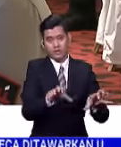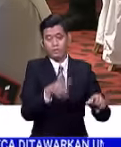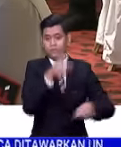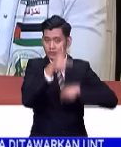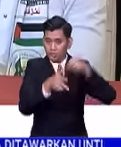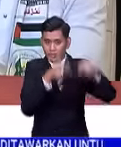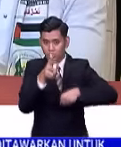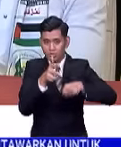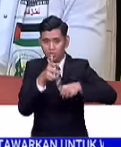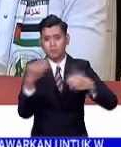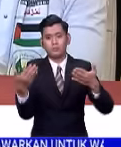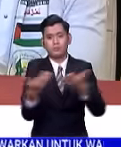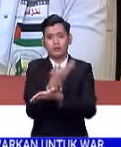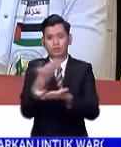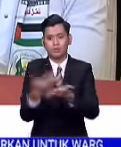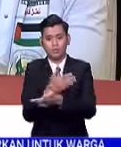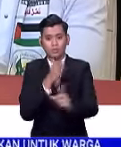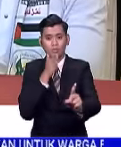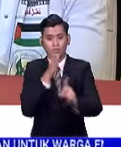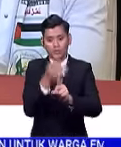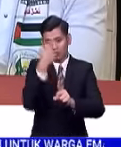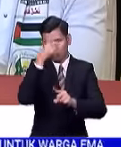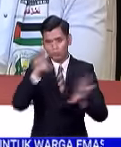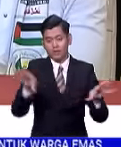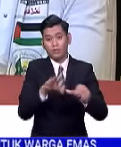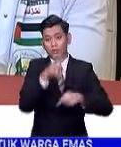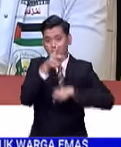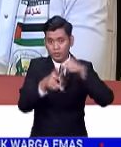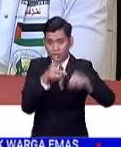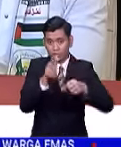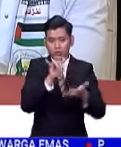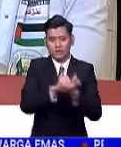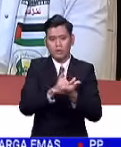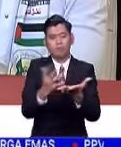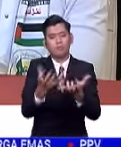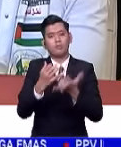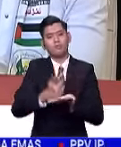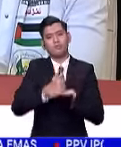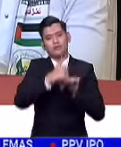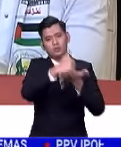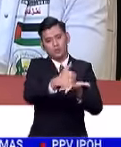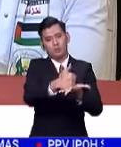tujuan utamanya menerbitkan filem itu adalah bagi membantu golongan yang memerlukan.